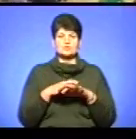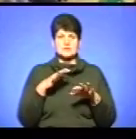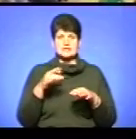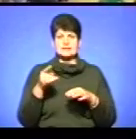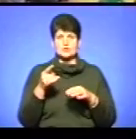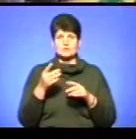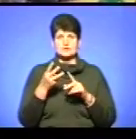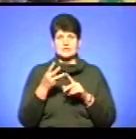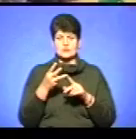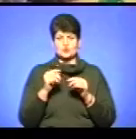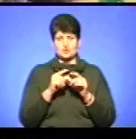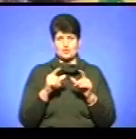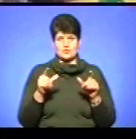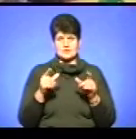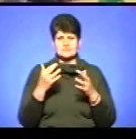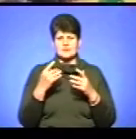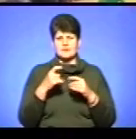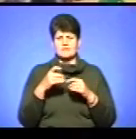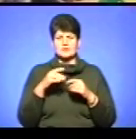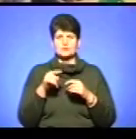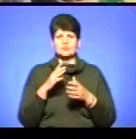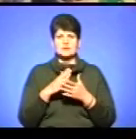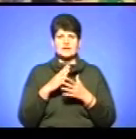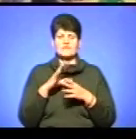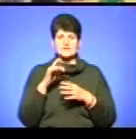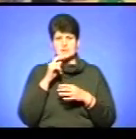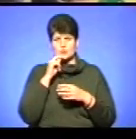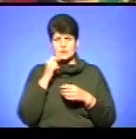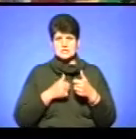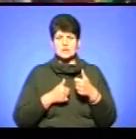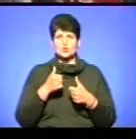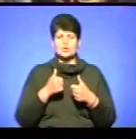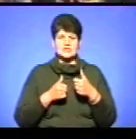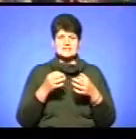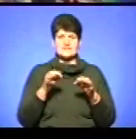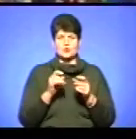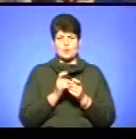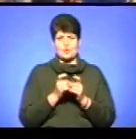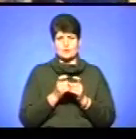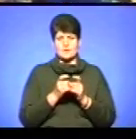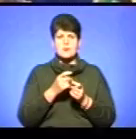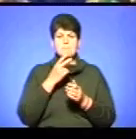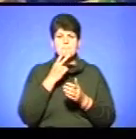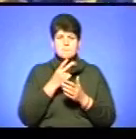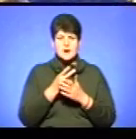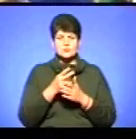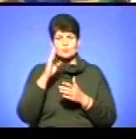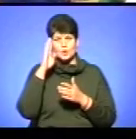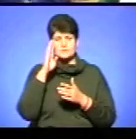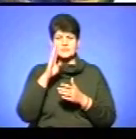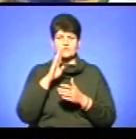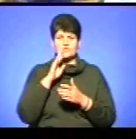Тернопільської третьої школи. За кілька хвилин тут відбудеться всеукраїнський турнір з вільної боротьби. Бачимо, хлопці і